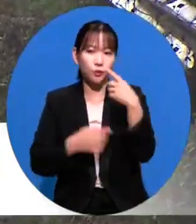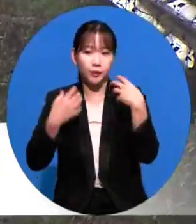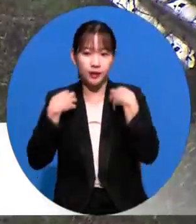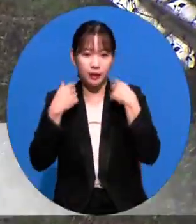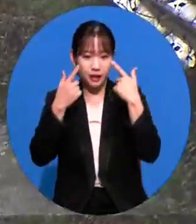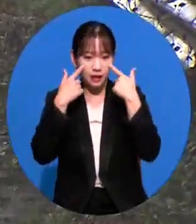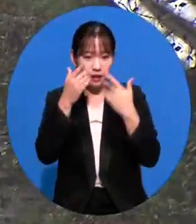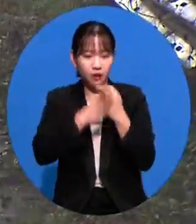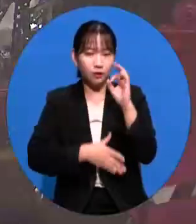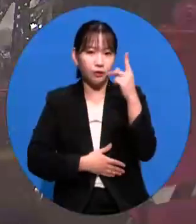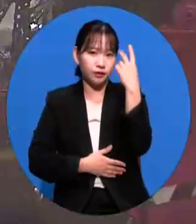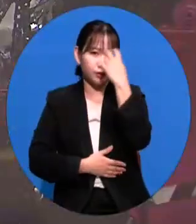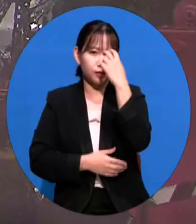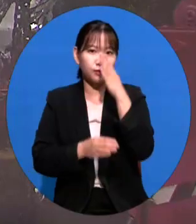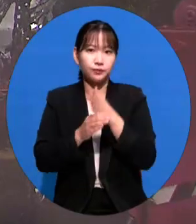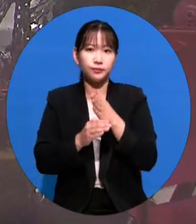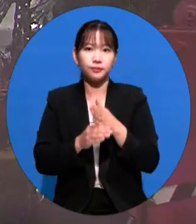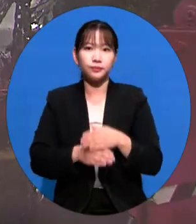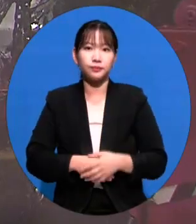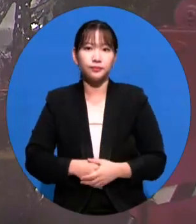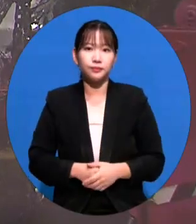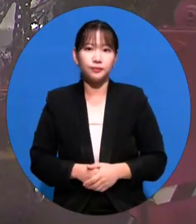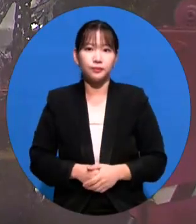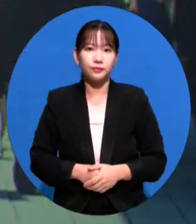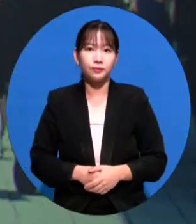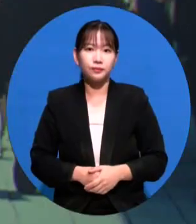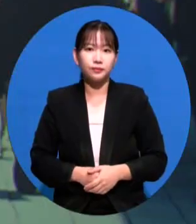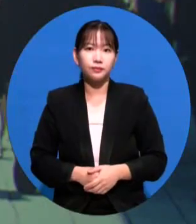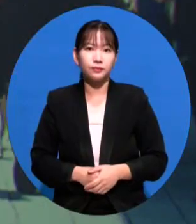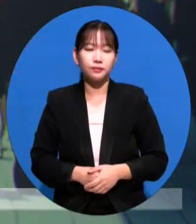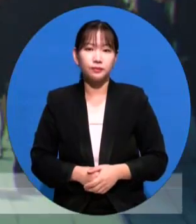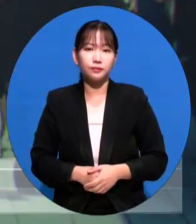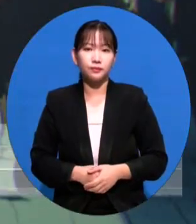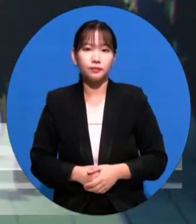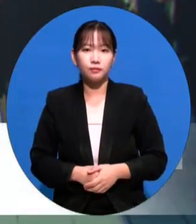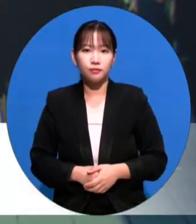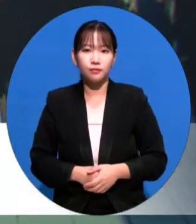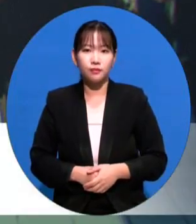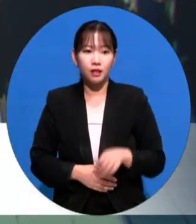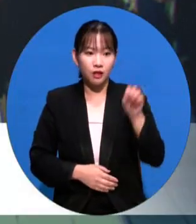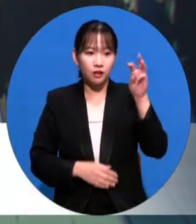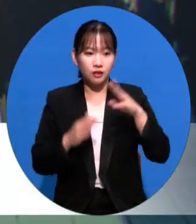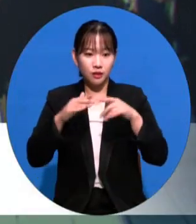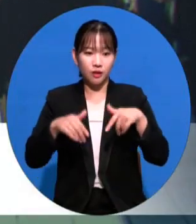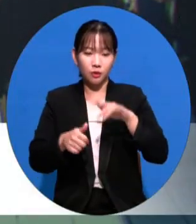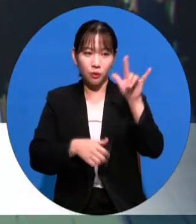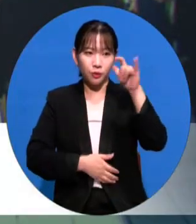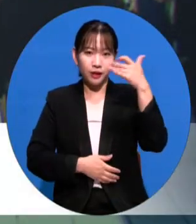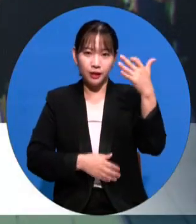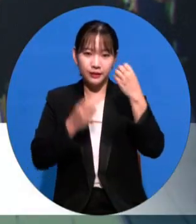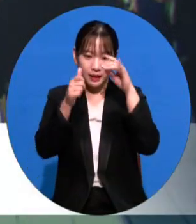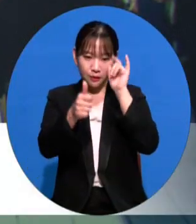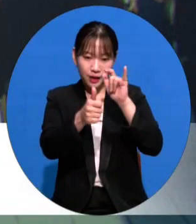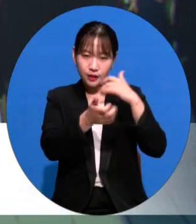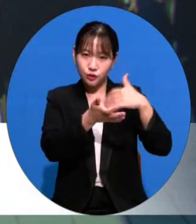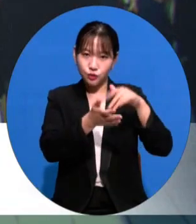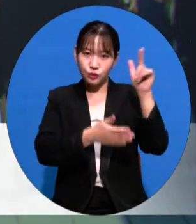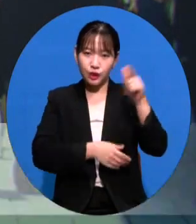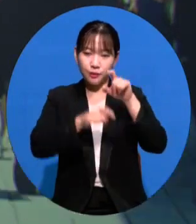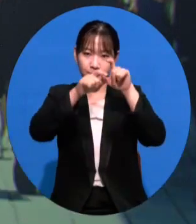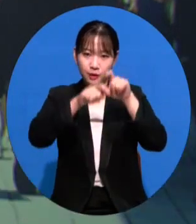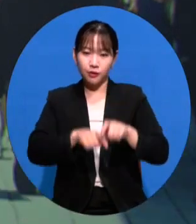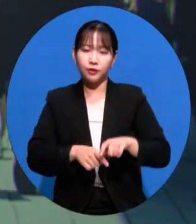소방당국은 정확한 사고 경위를 조사하고 있습니다. 광주 전남 코로나19 신규 확진자가 하루